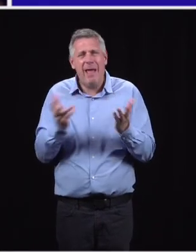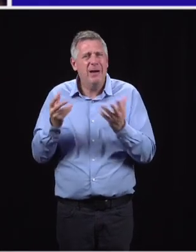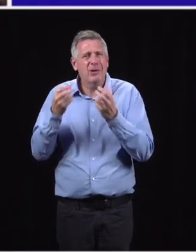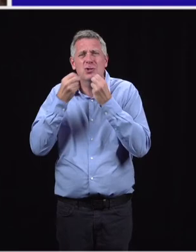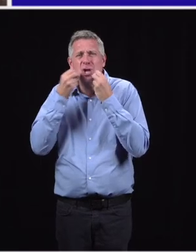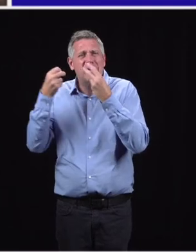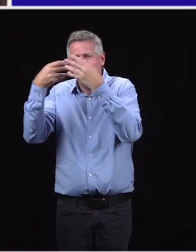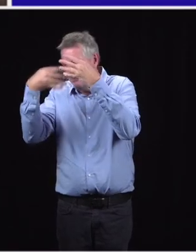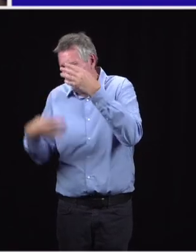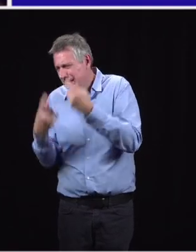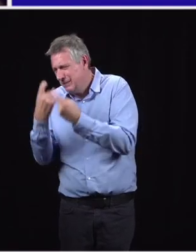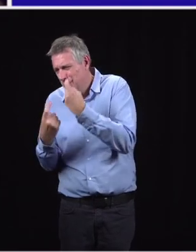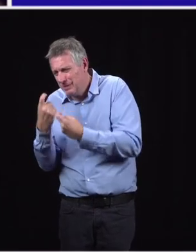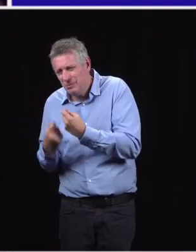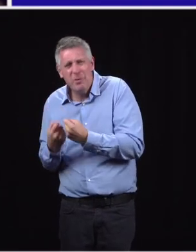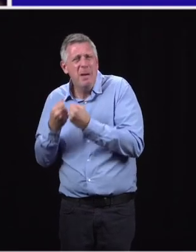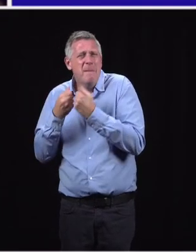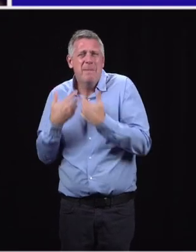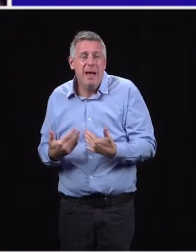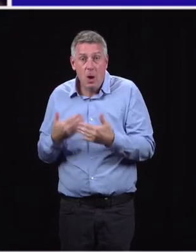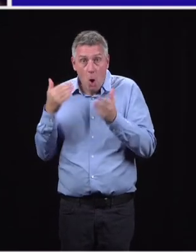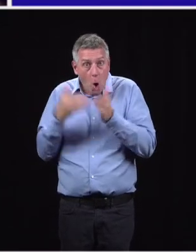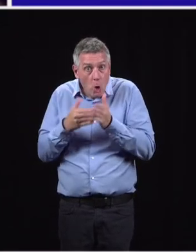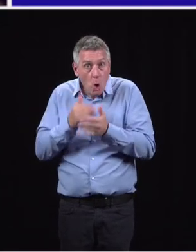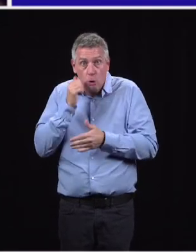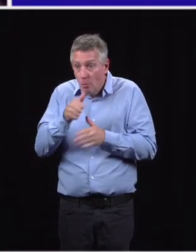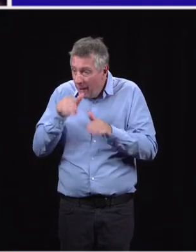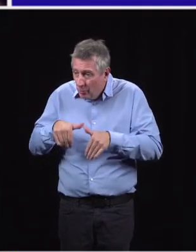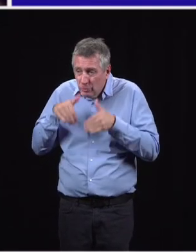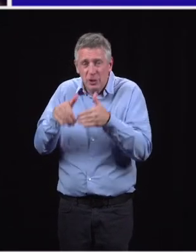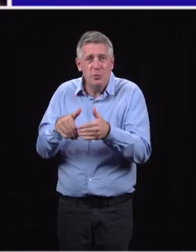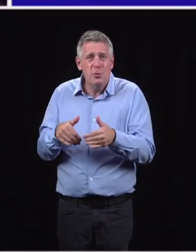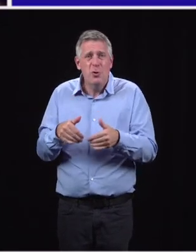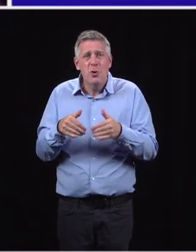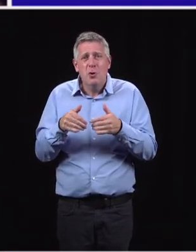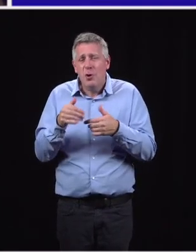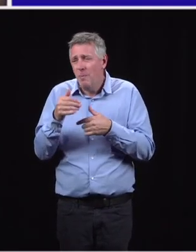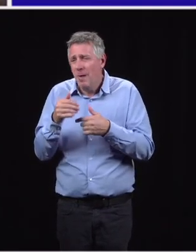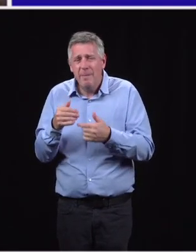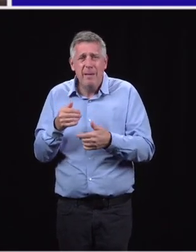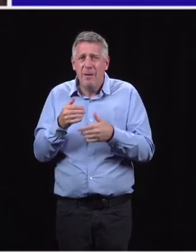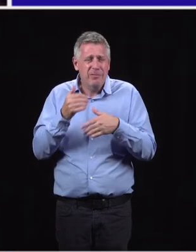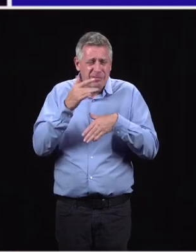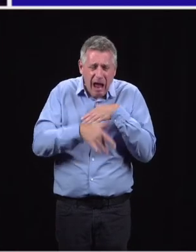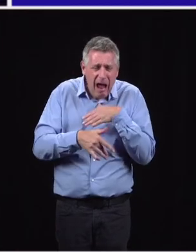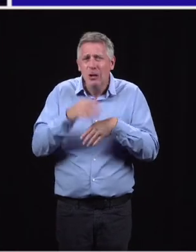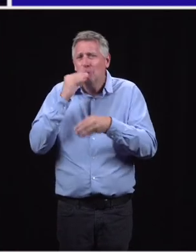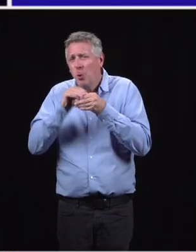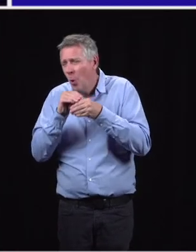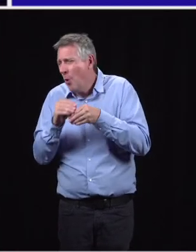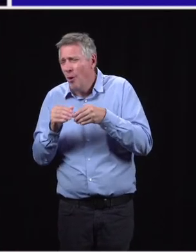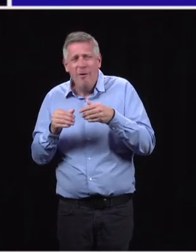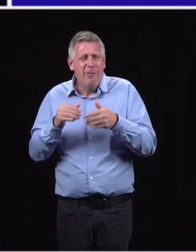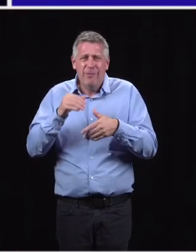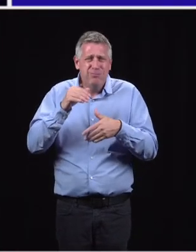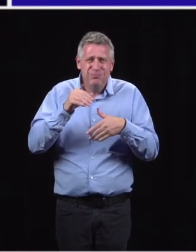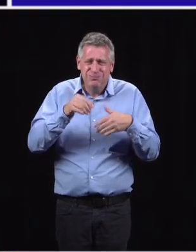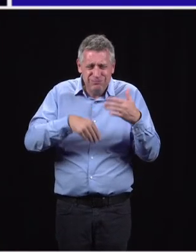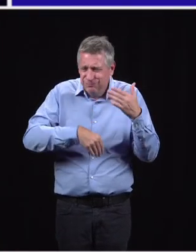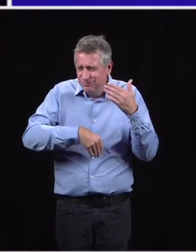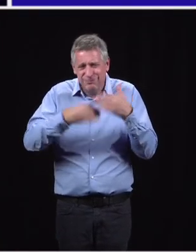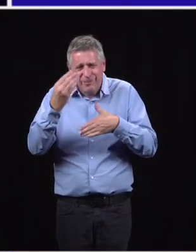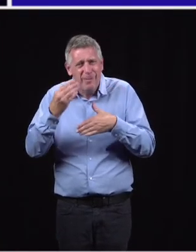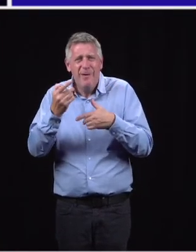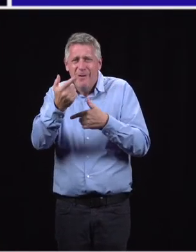et merci pour vos questions et si vous en avez encore jusqu'à demain on est disponible on lit nos mails tard eto donc lâchez-vous et surtout soyez